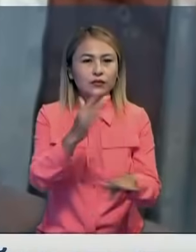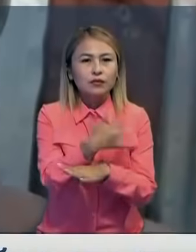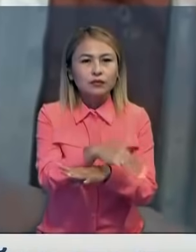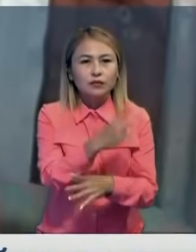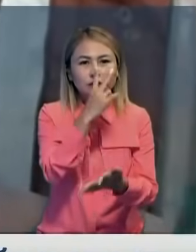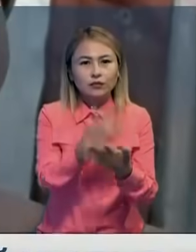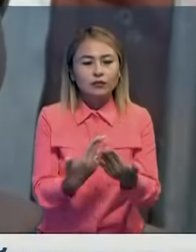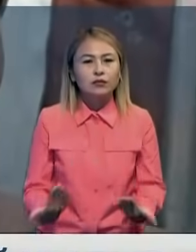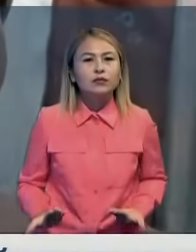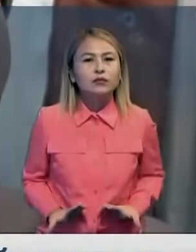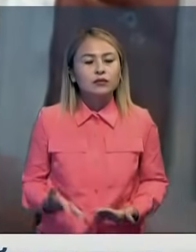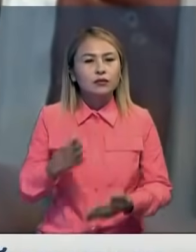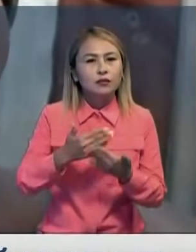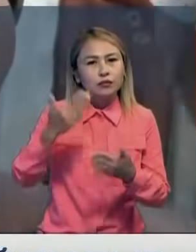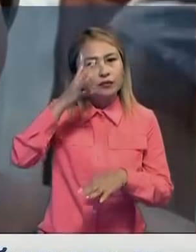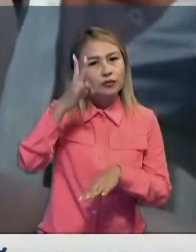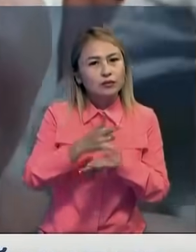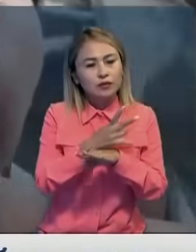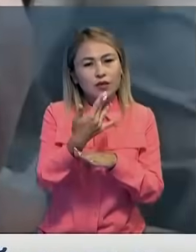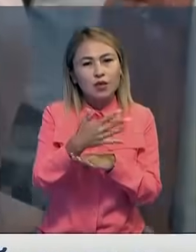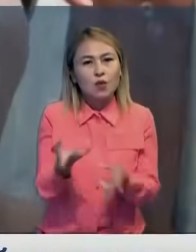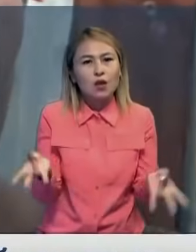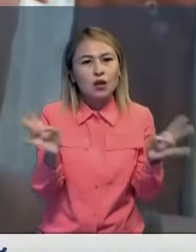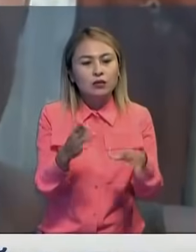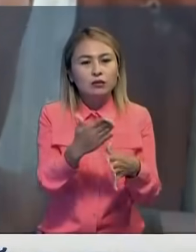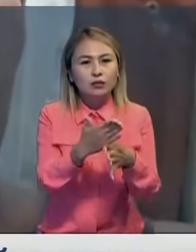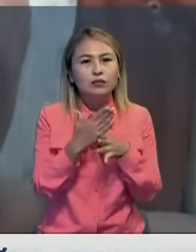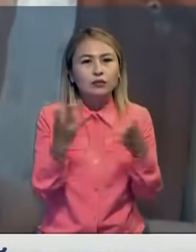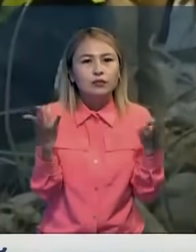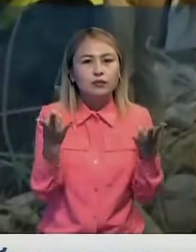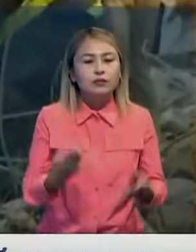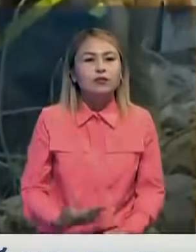жатырмыз. Өткен түні жауының астында қалдық. Бізге көмек керек.